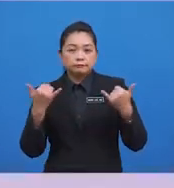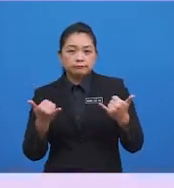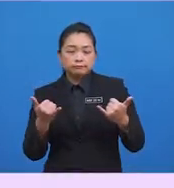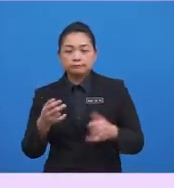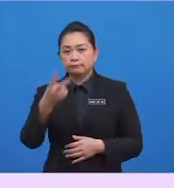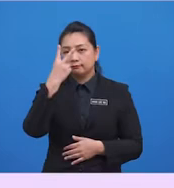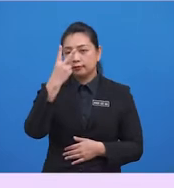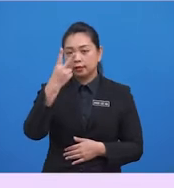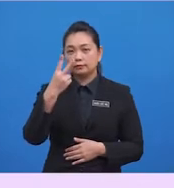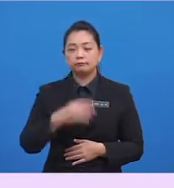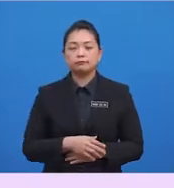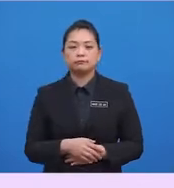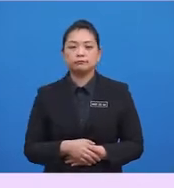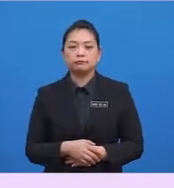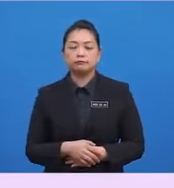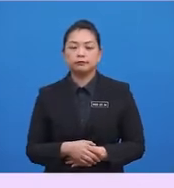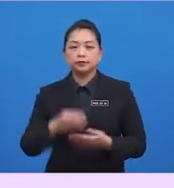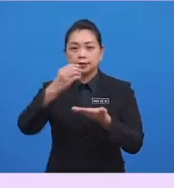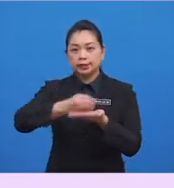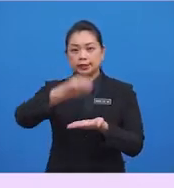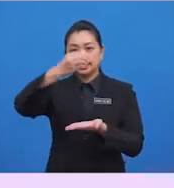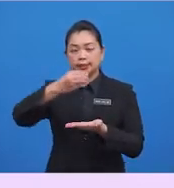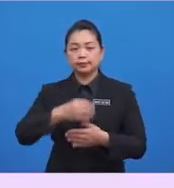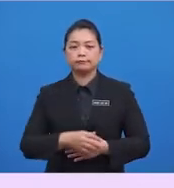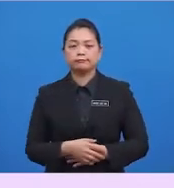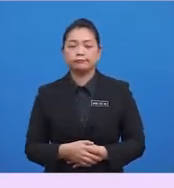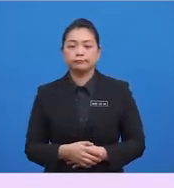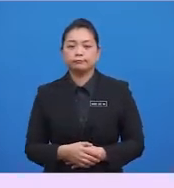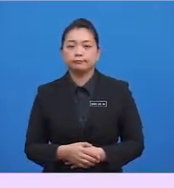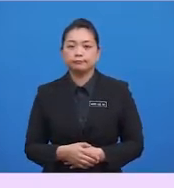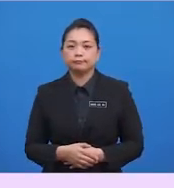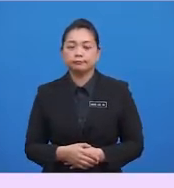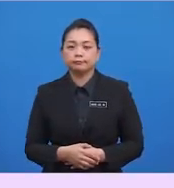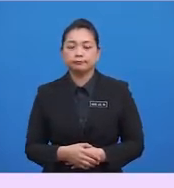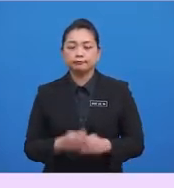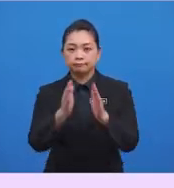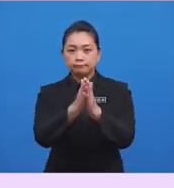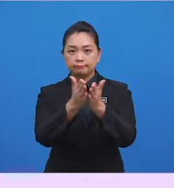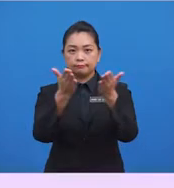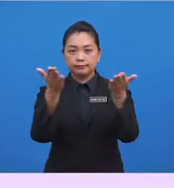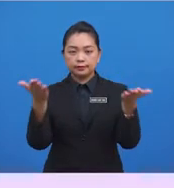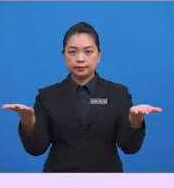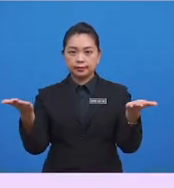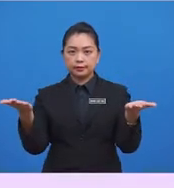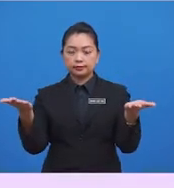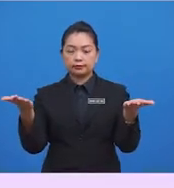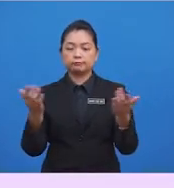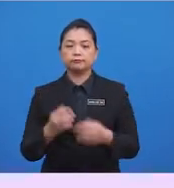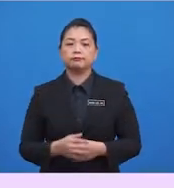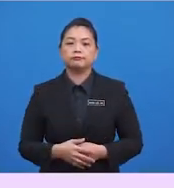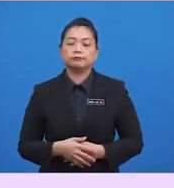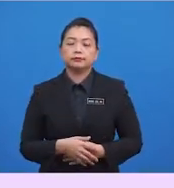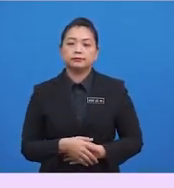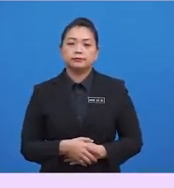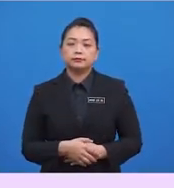Mari murid-murid kita lihat bentangan yang terakhir ini. Ini ialah bentangan bagi sebuah